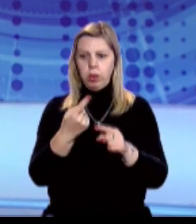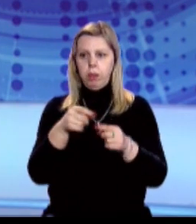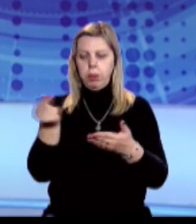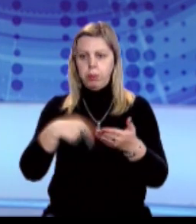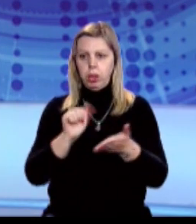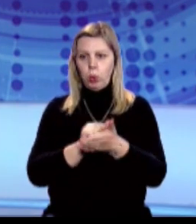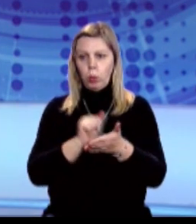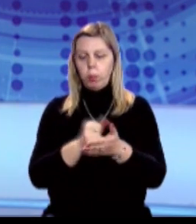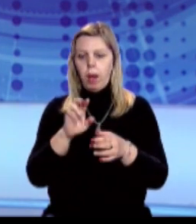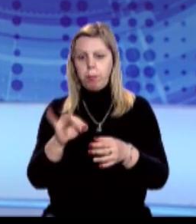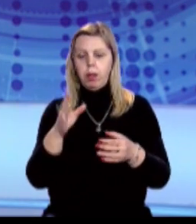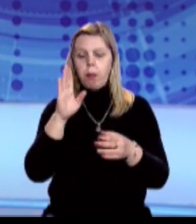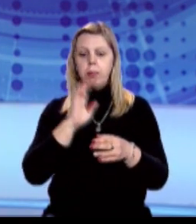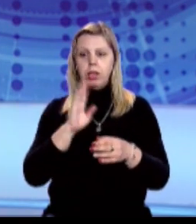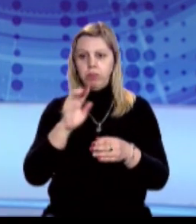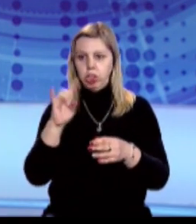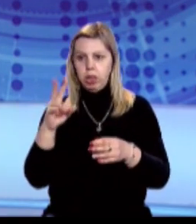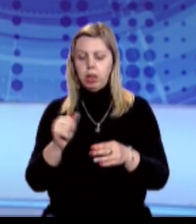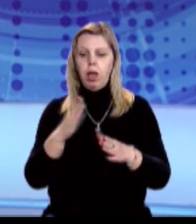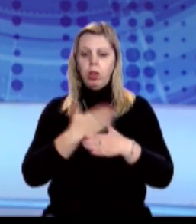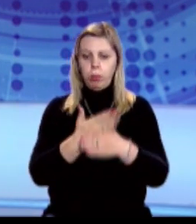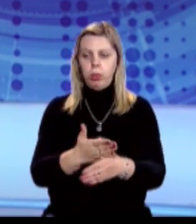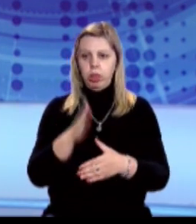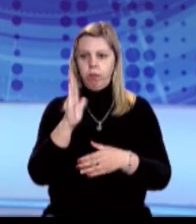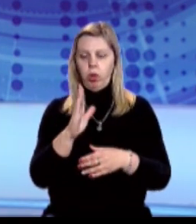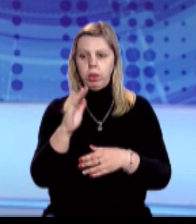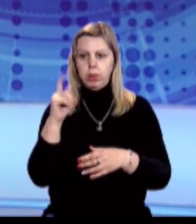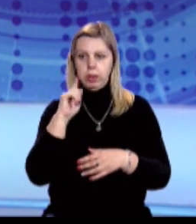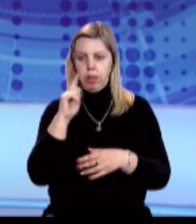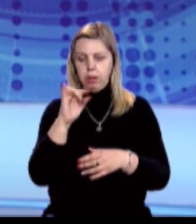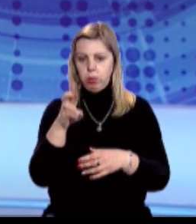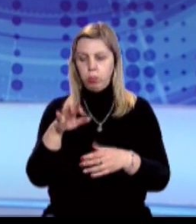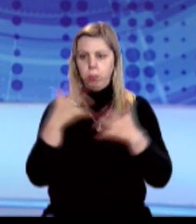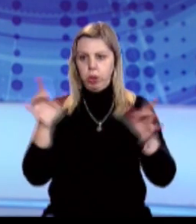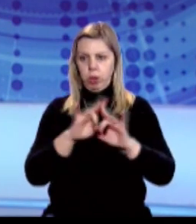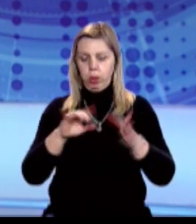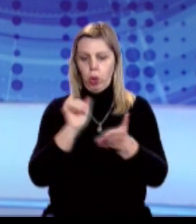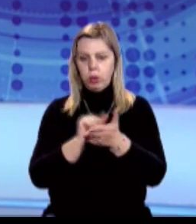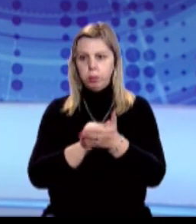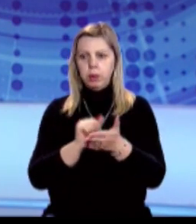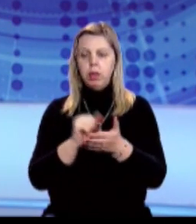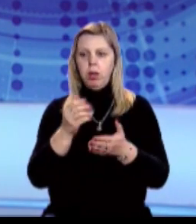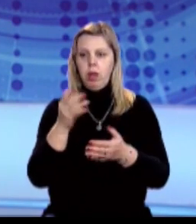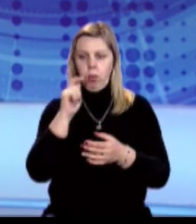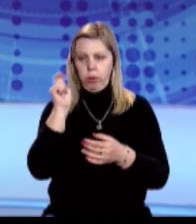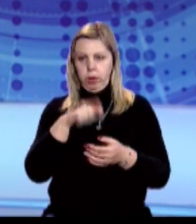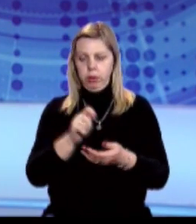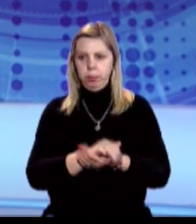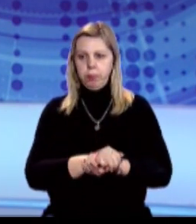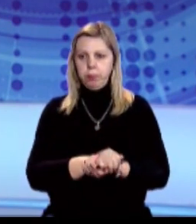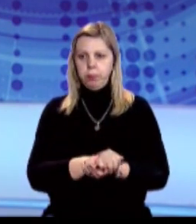підписання документа, а Батьківщина запропонувала допомогти Володимиру Зеланському. Більше розповість кореспондентка Суспільного Олена